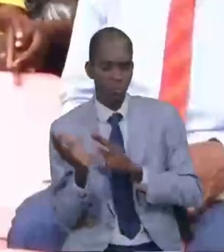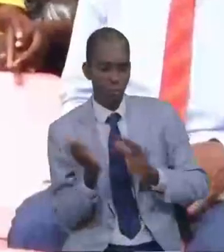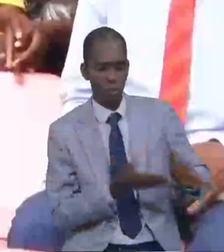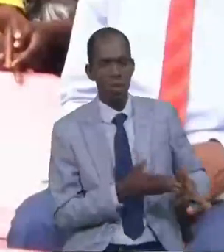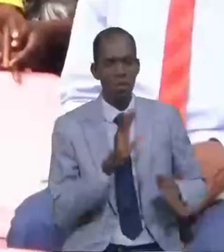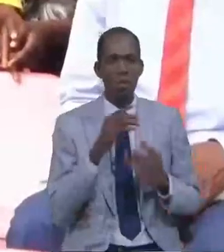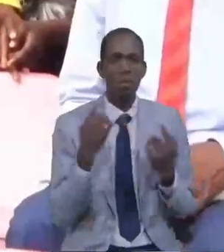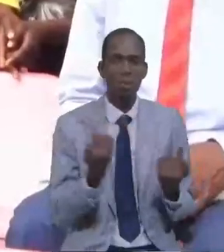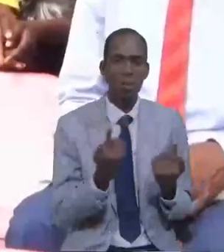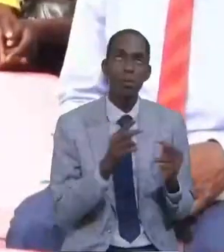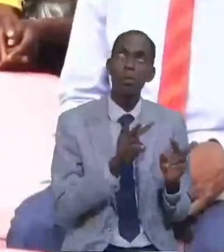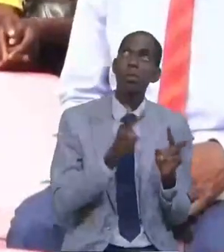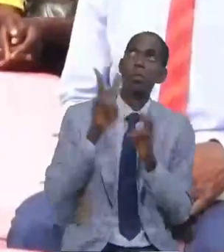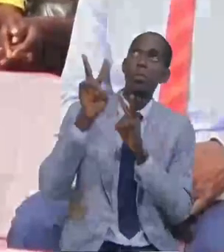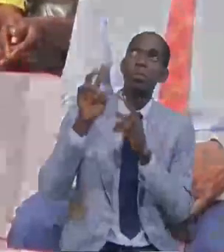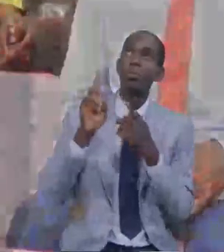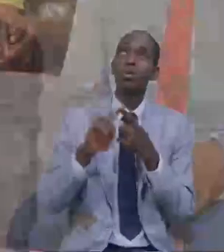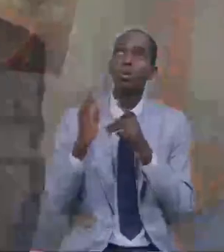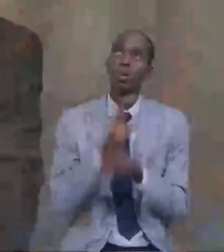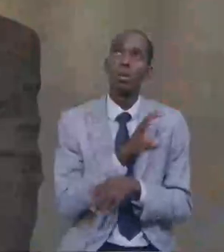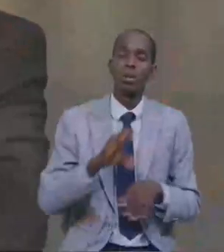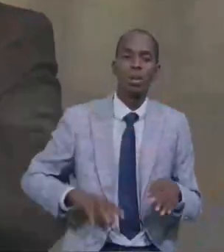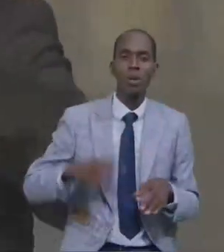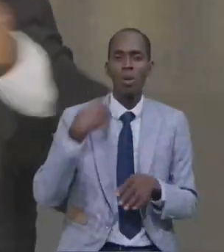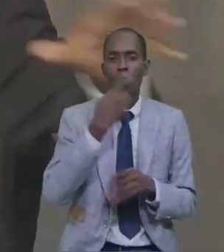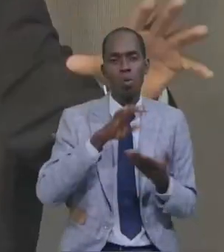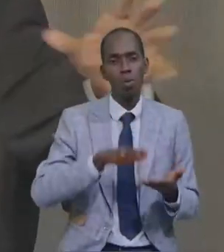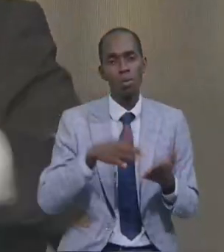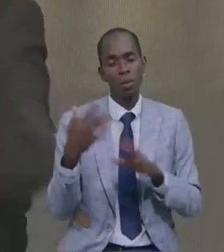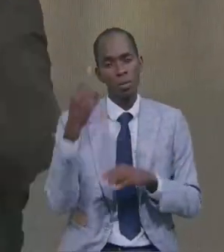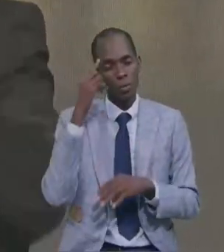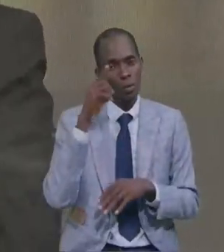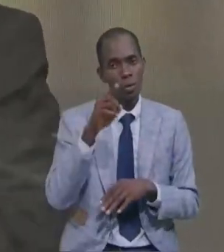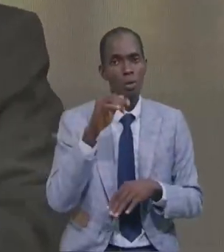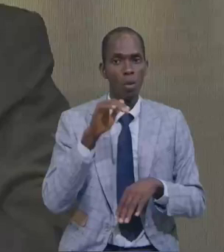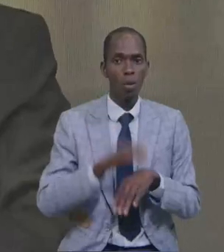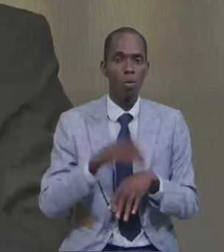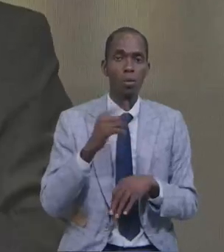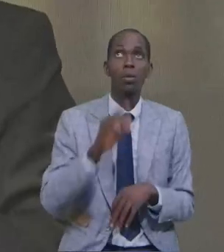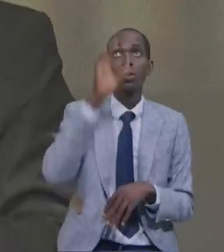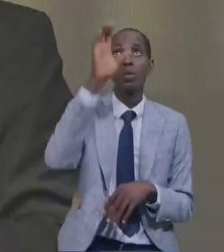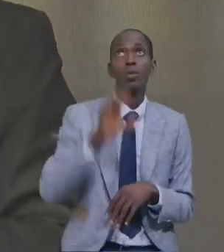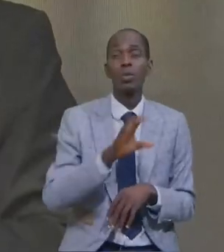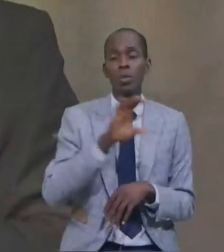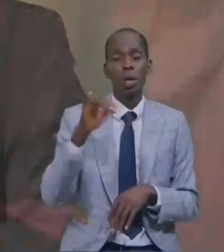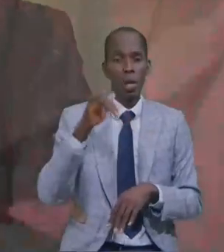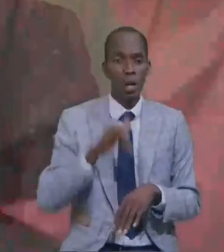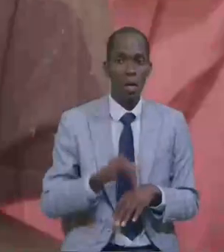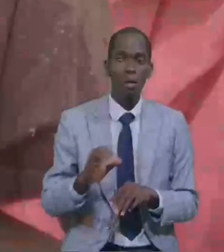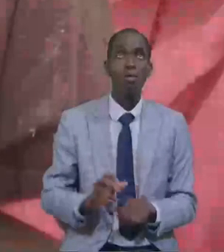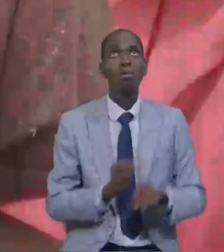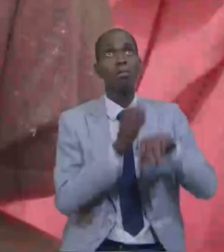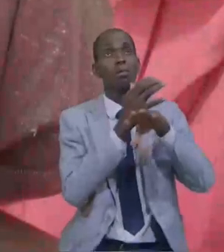calvaire. Et tu crois dans ton cœur. Repentez-vous et crois que tu es